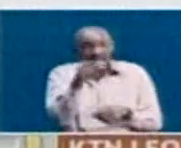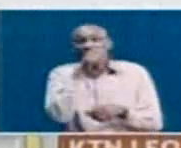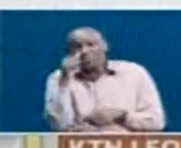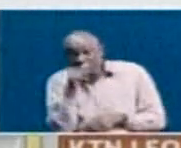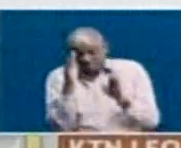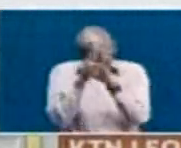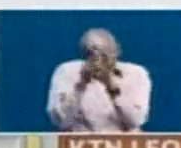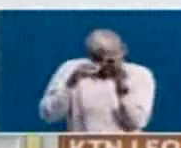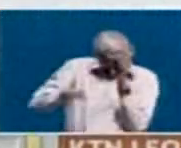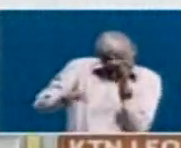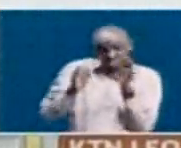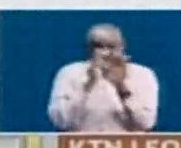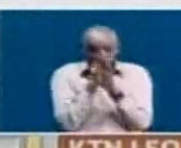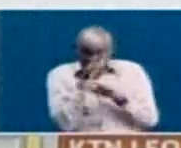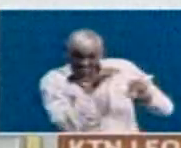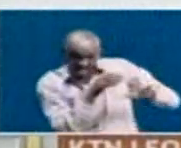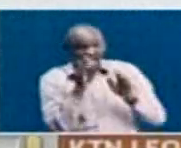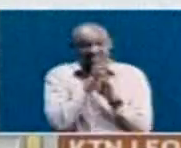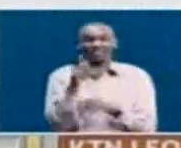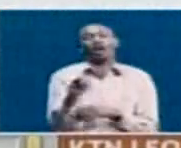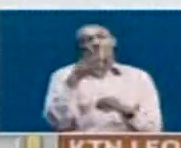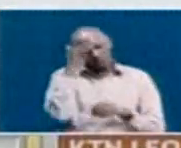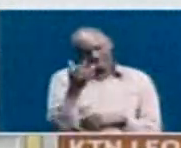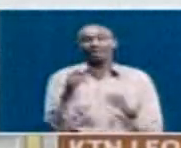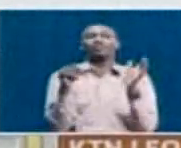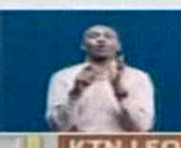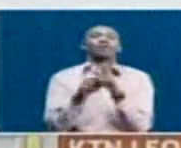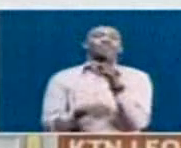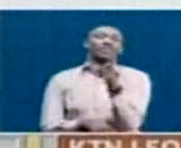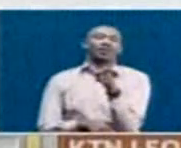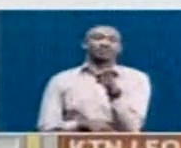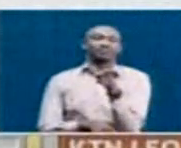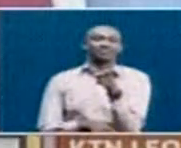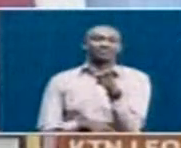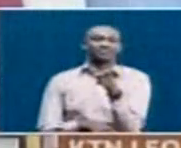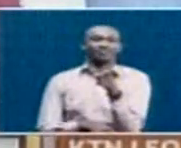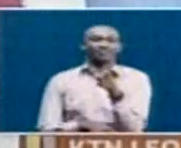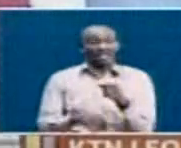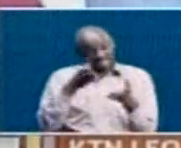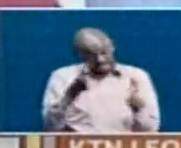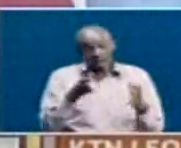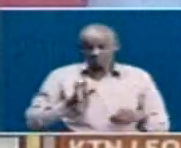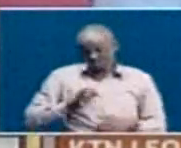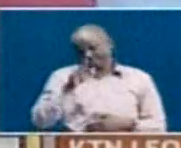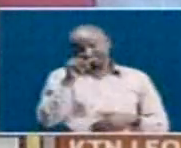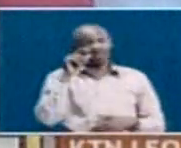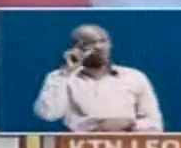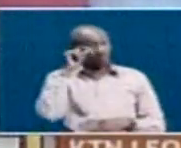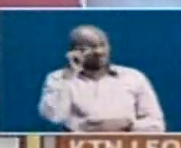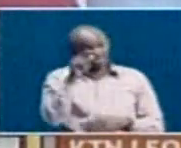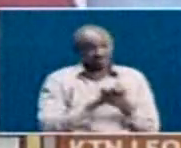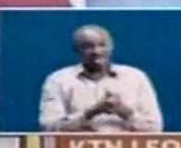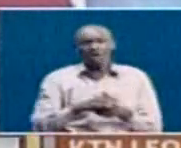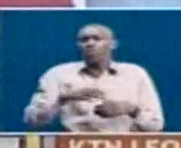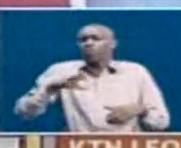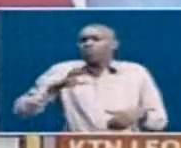watu wanachuma vitu vya kwao kwa kuficha ficha. Kwa sababu gani? Ndoa ile iko hatarini kumetatizika. Bikipusa mjini Mombasa, je, ni uoga upi